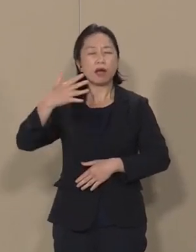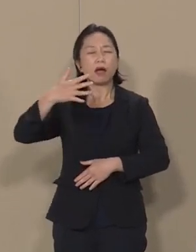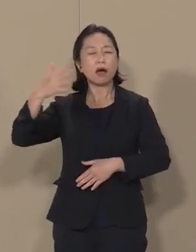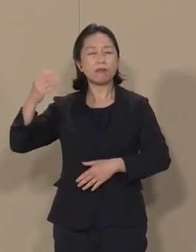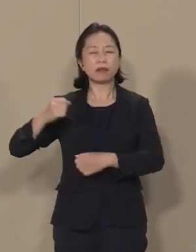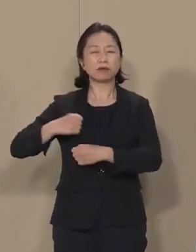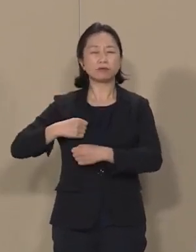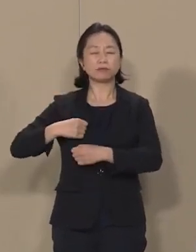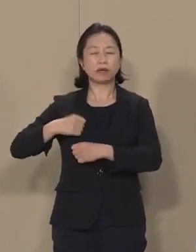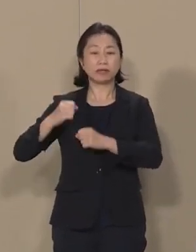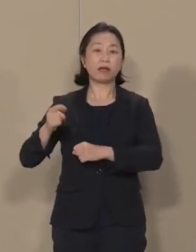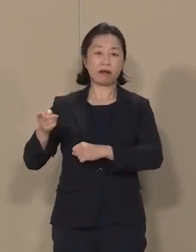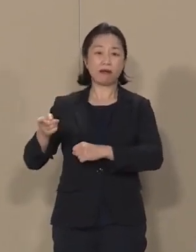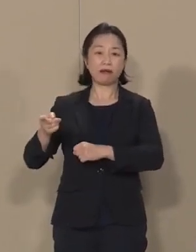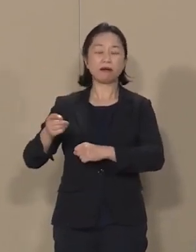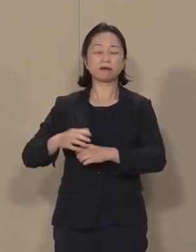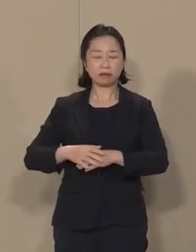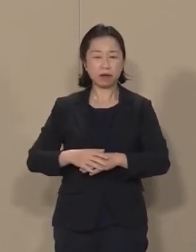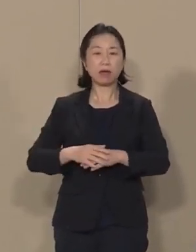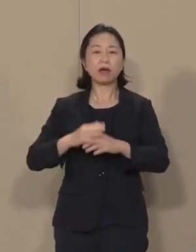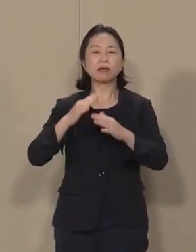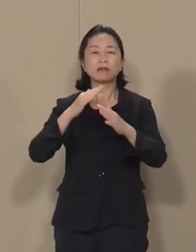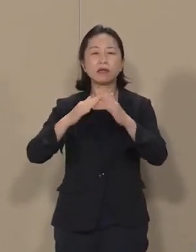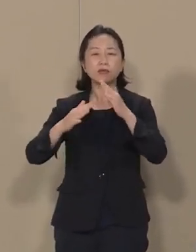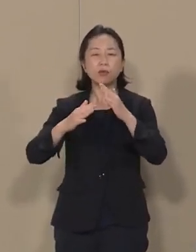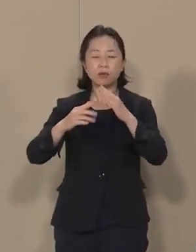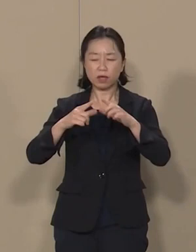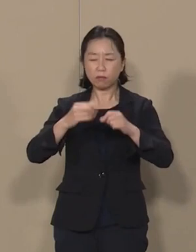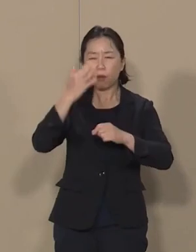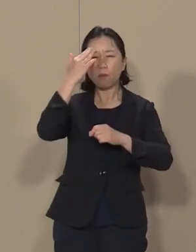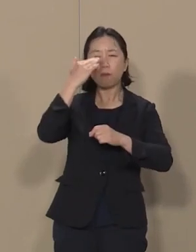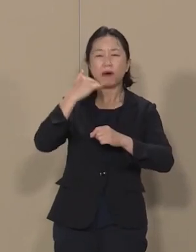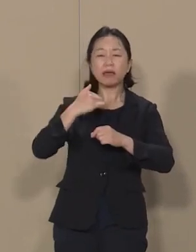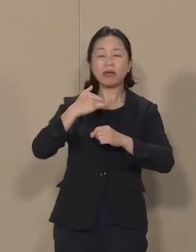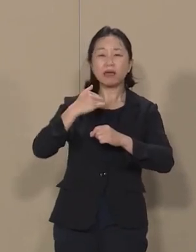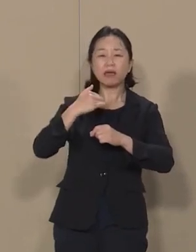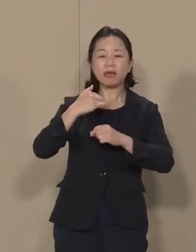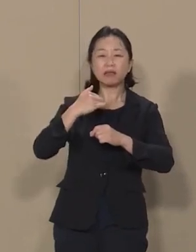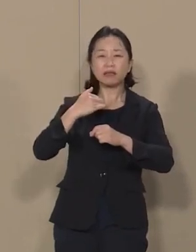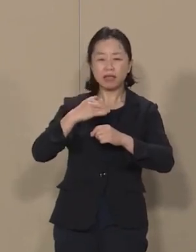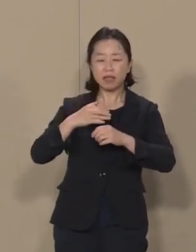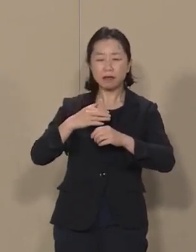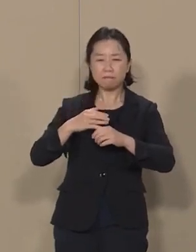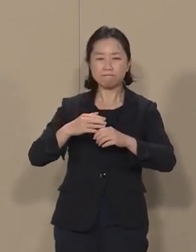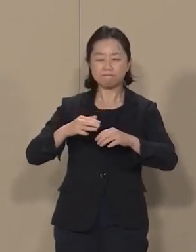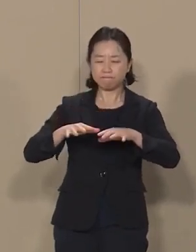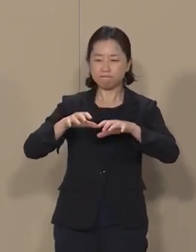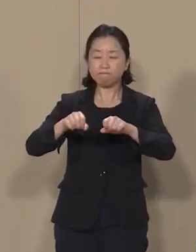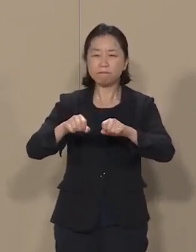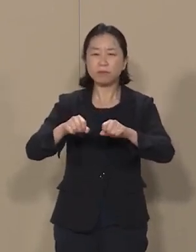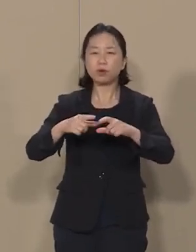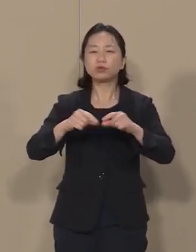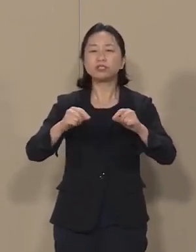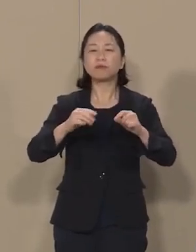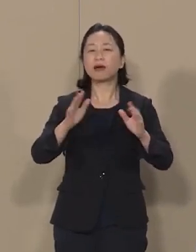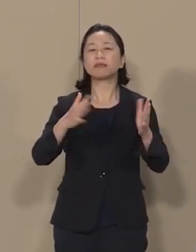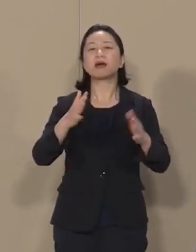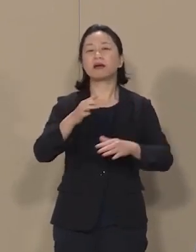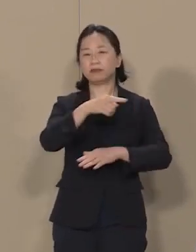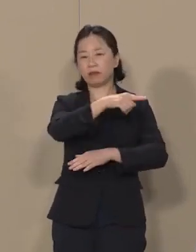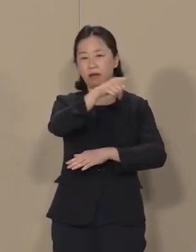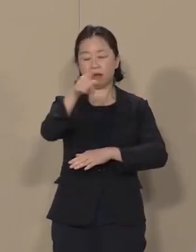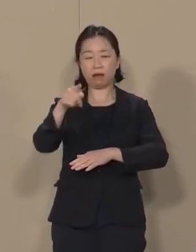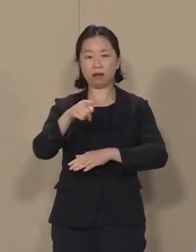からまして戦争で配線の日本に新たに侵略しようとする国はなかったんですねところがその